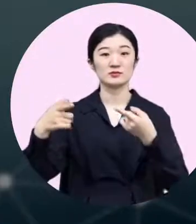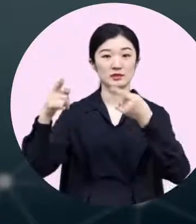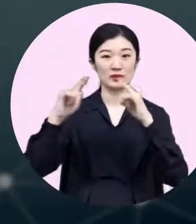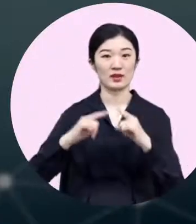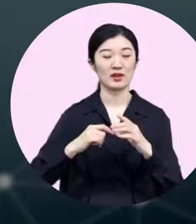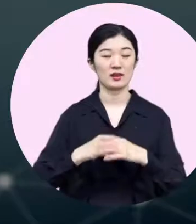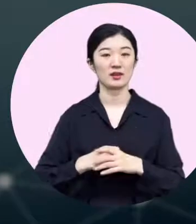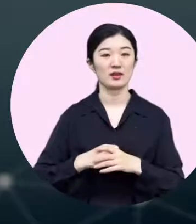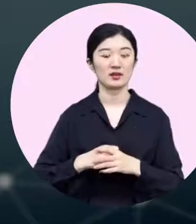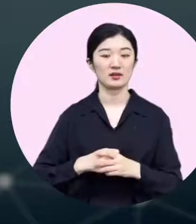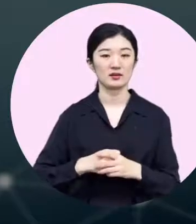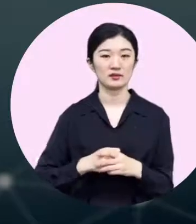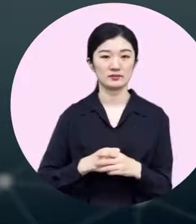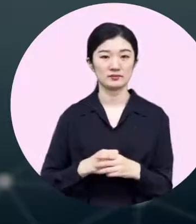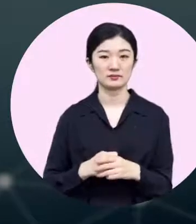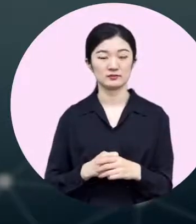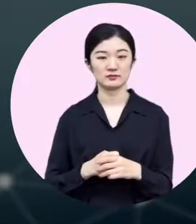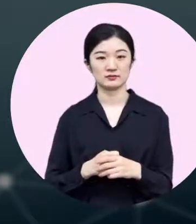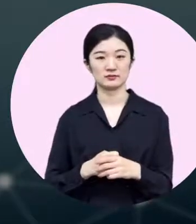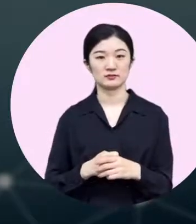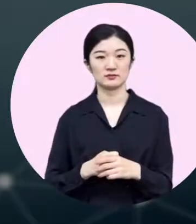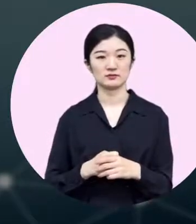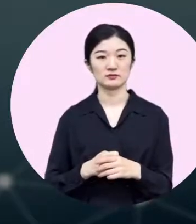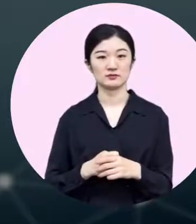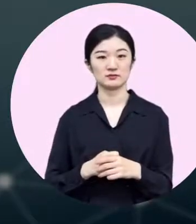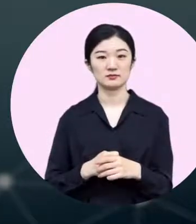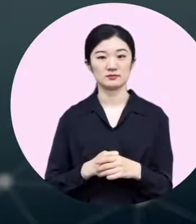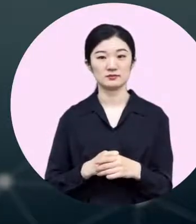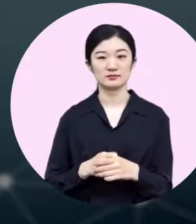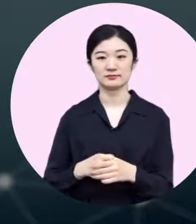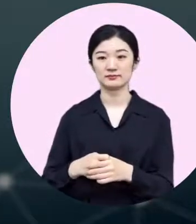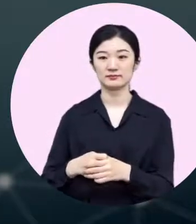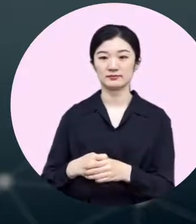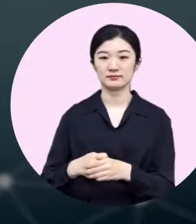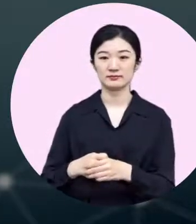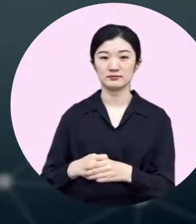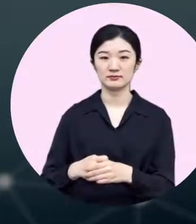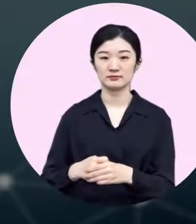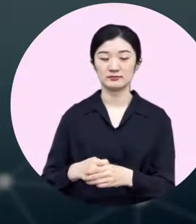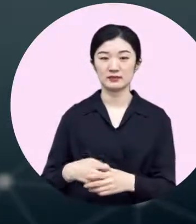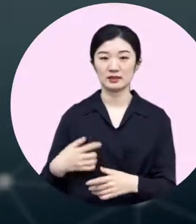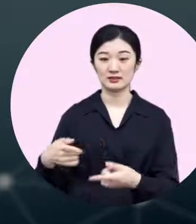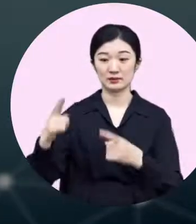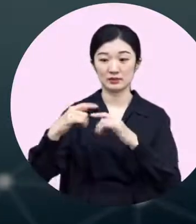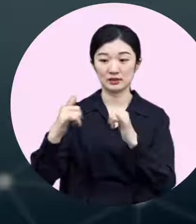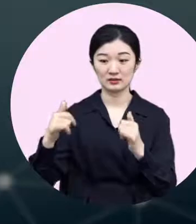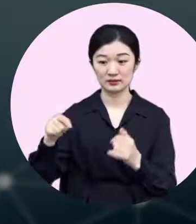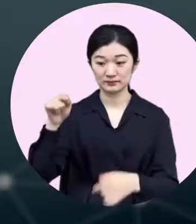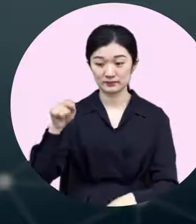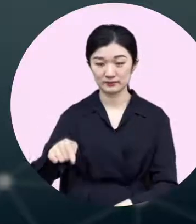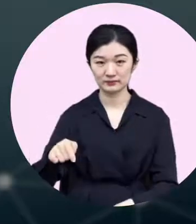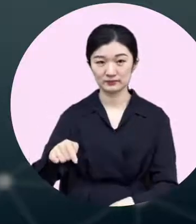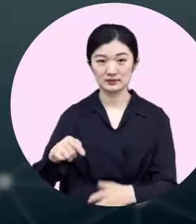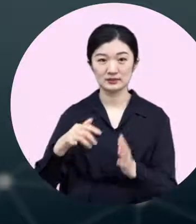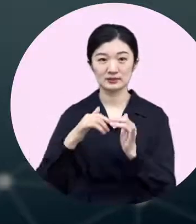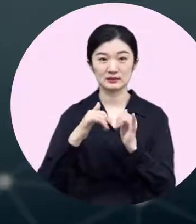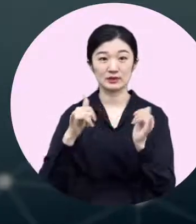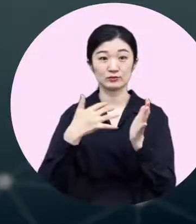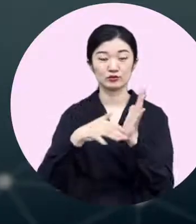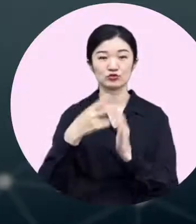그렇죠? 그러면 이제 여기에서 자, 참가자 쪽을 한번 눌러보면 지금 2명 됐죠.